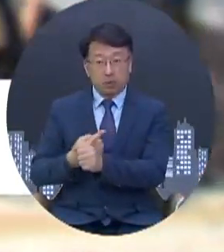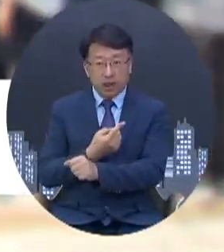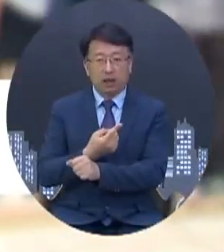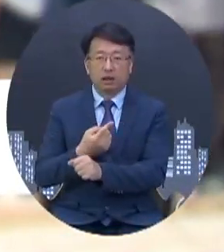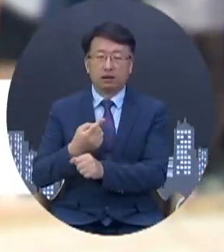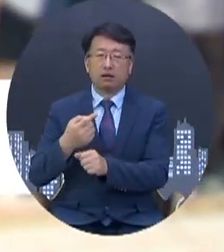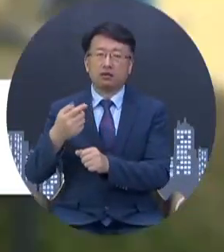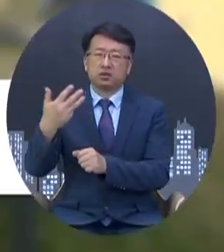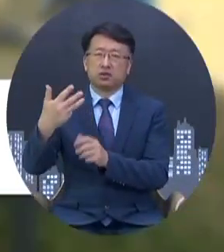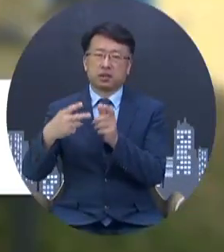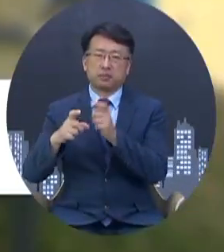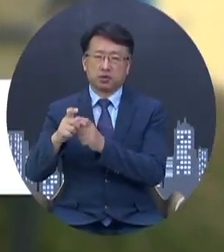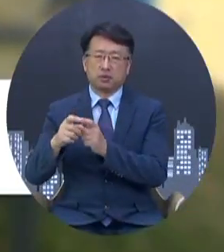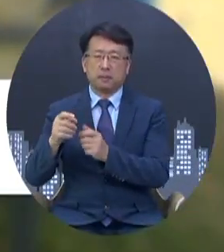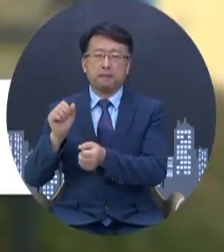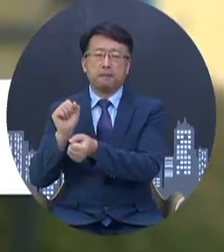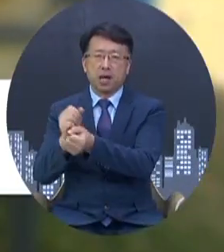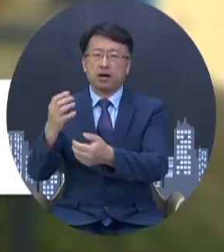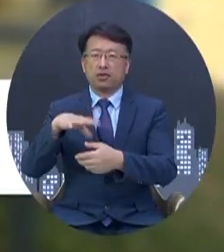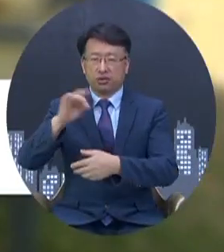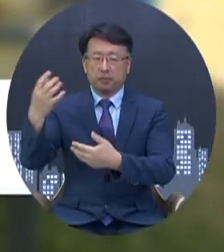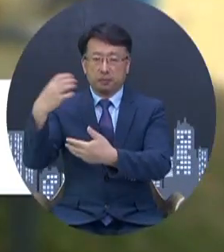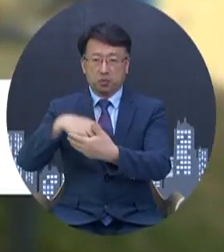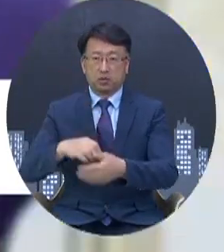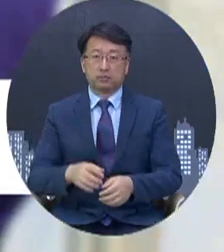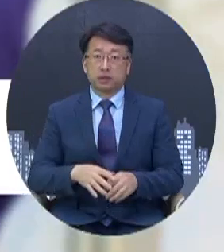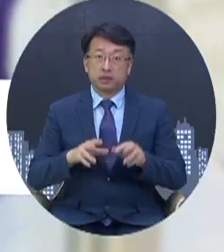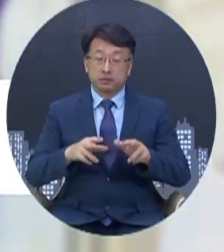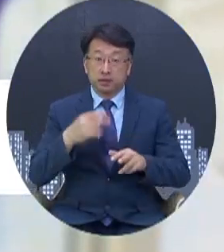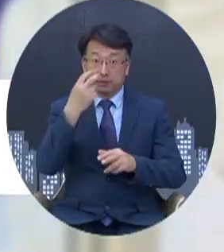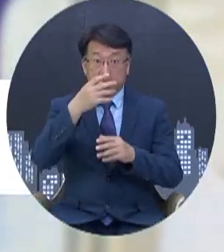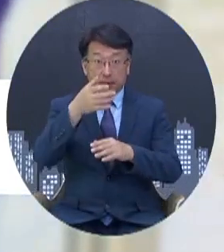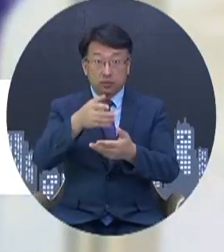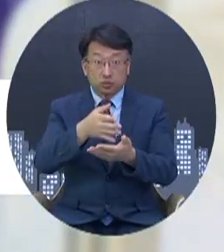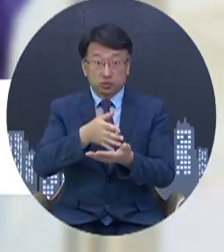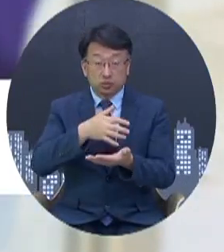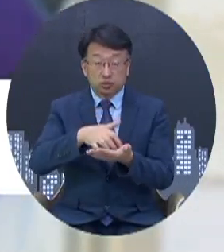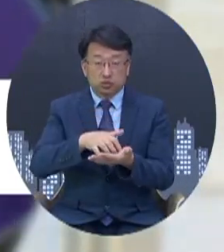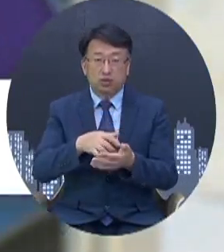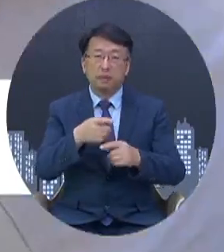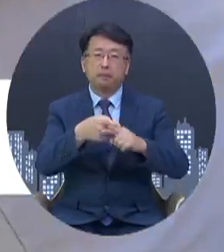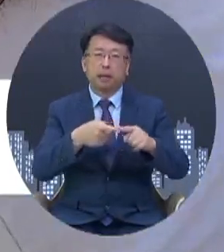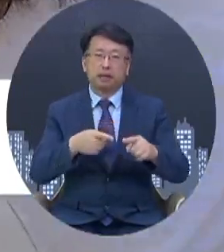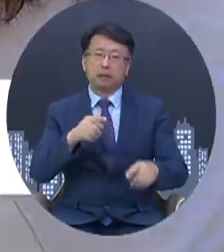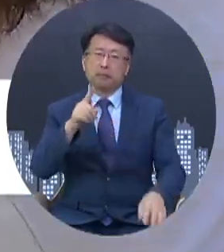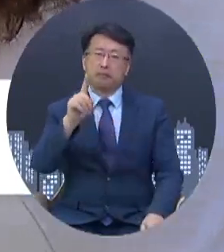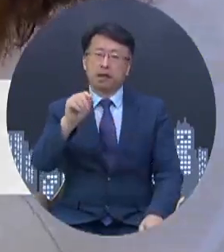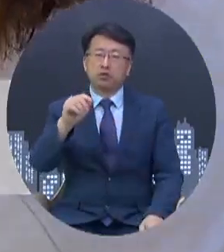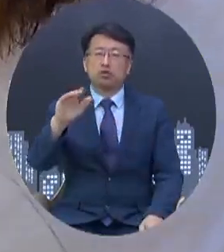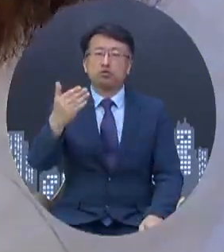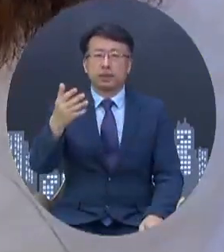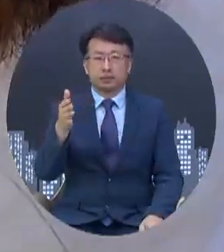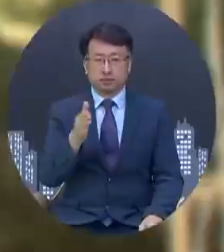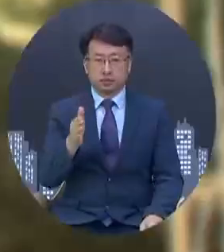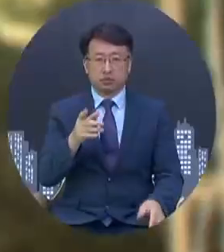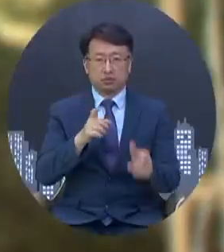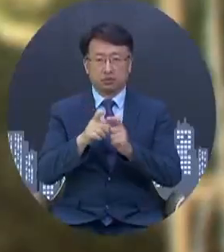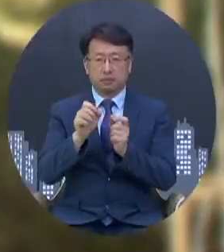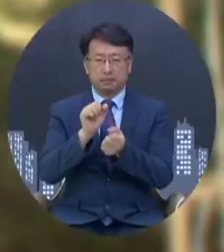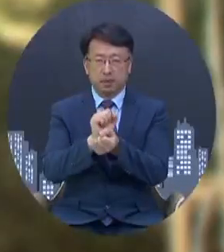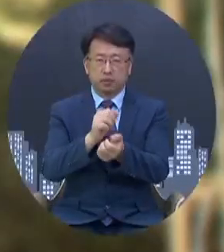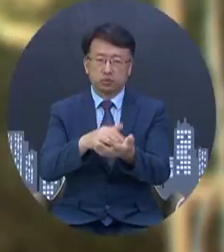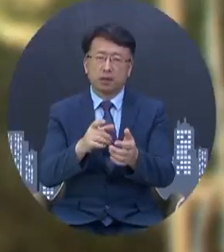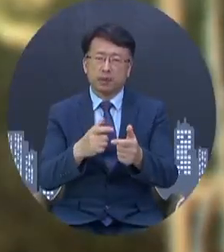8명 포함됐습니다. 검사는 대상자의 절반 정도인 1만 900여 명에 그쳐 확진자는 더 늘어날 것으로